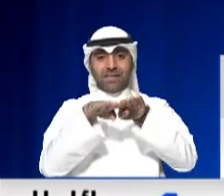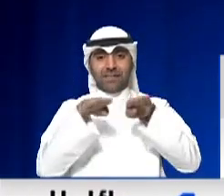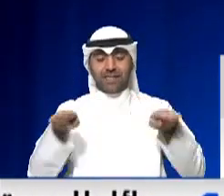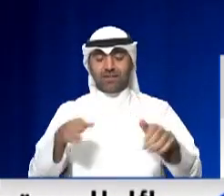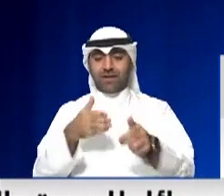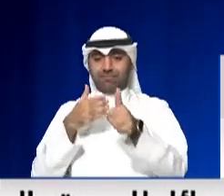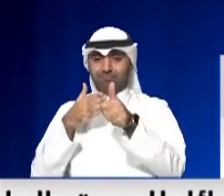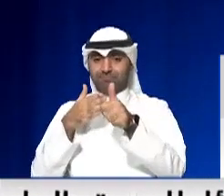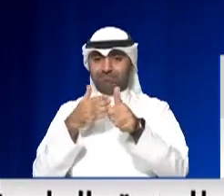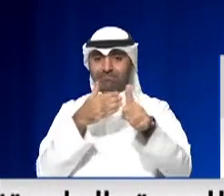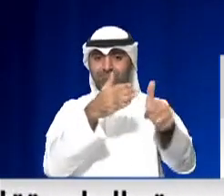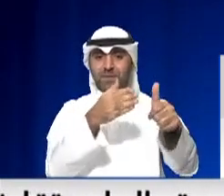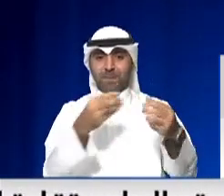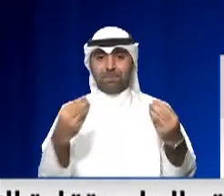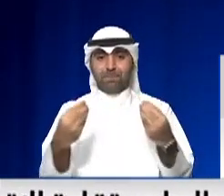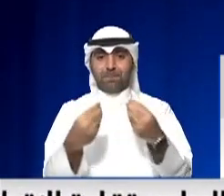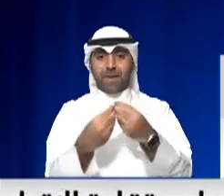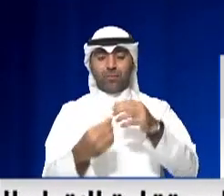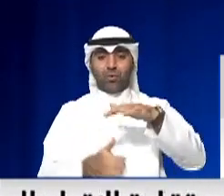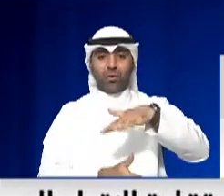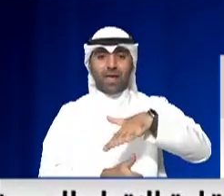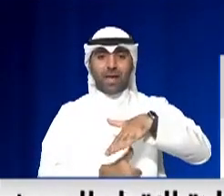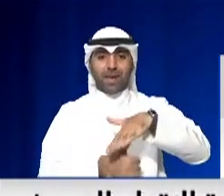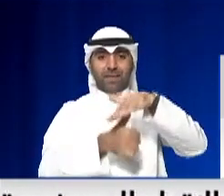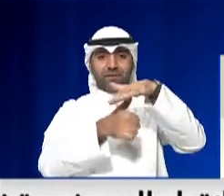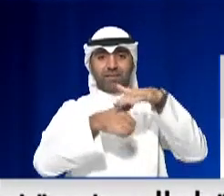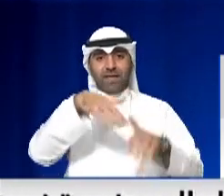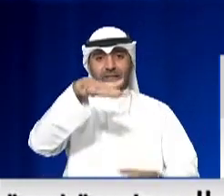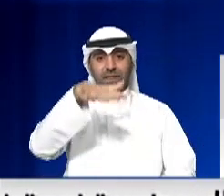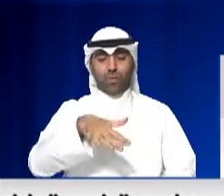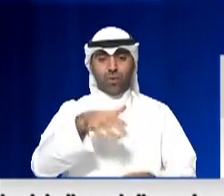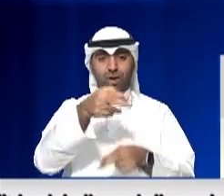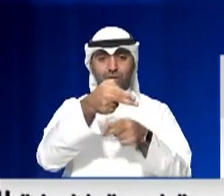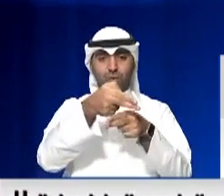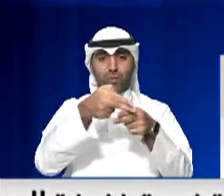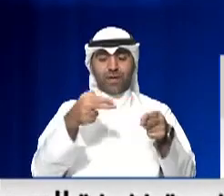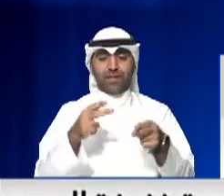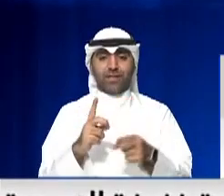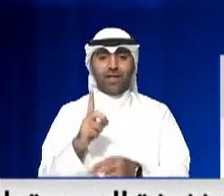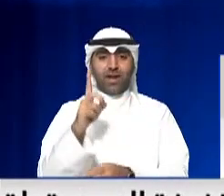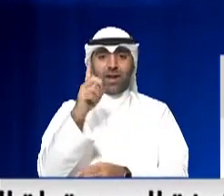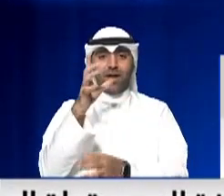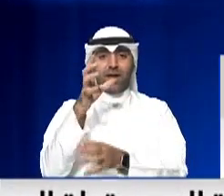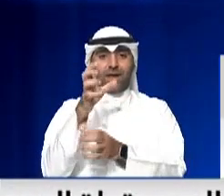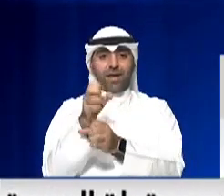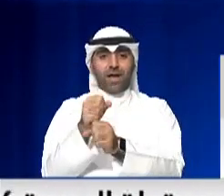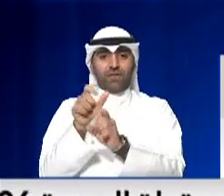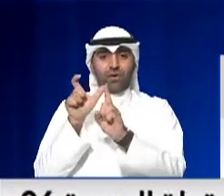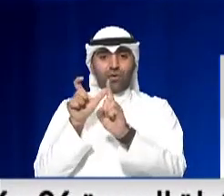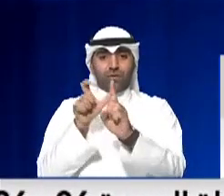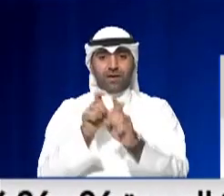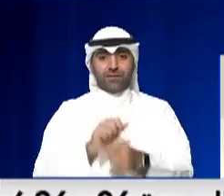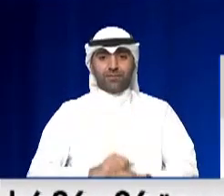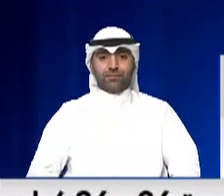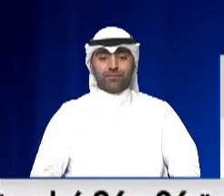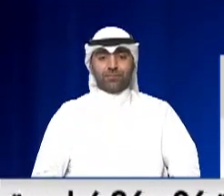لحضرة صاحب السمو أمير البلاد الشيخ نواف الأحمد الجابر الصباح حفظه الله ورعاه.